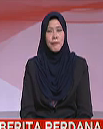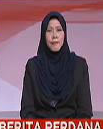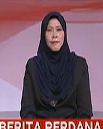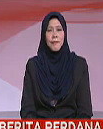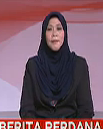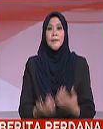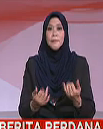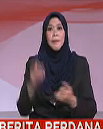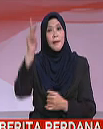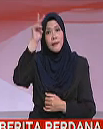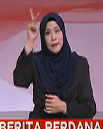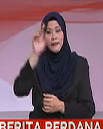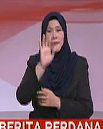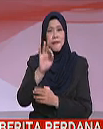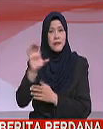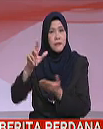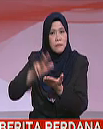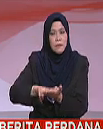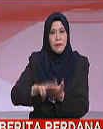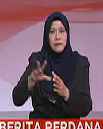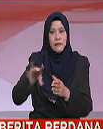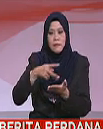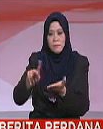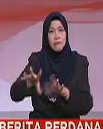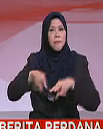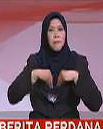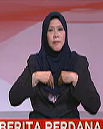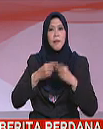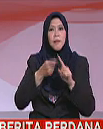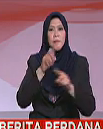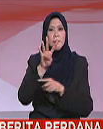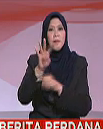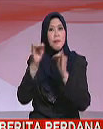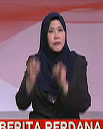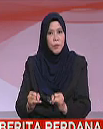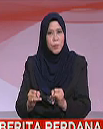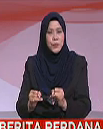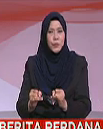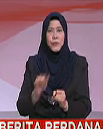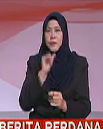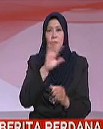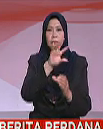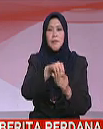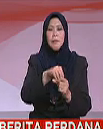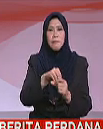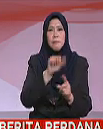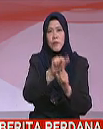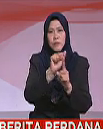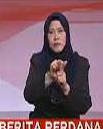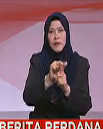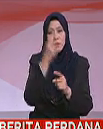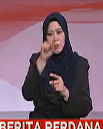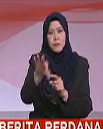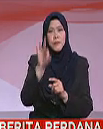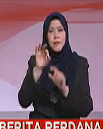Saudara, dalam perkara itu, Kelantan FC mengesahkan telah menerima bayaran daripada empat individu yang didakwa terlibat dengan penipuan terhadap